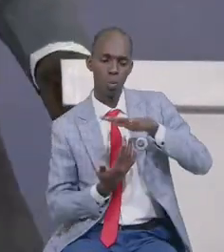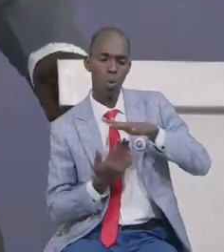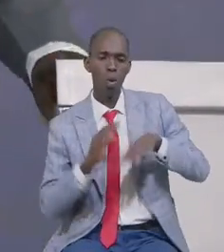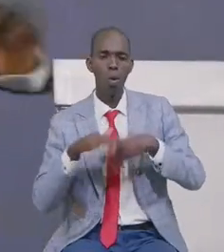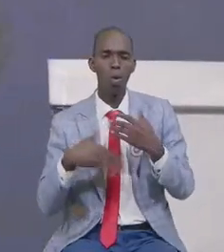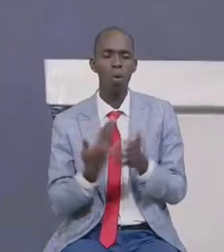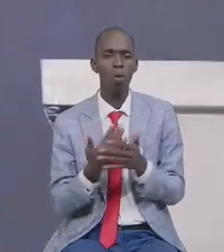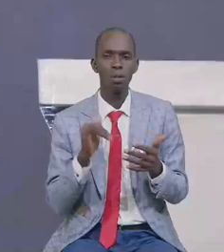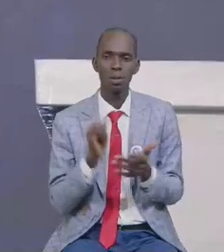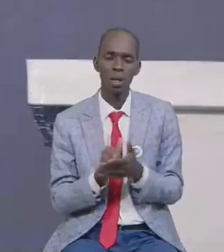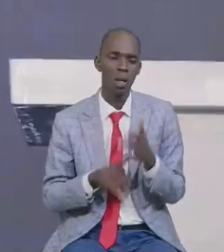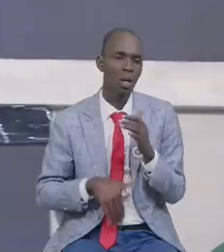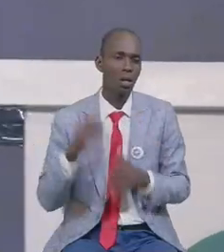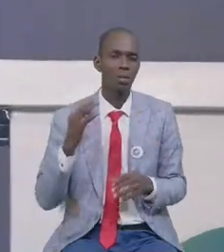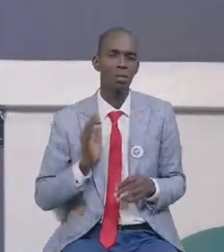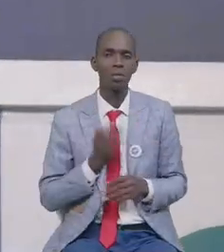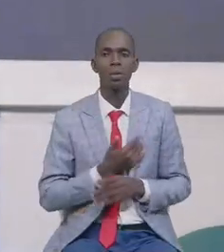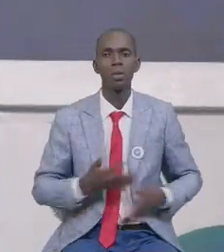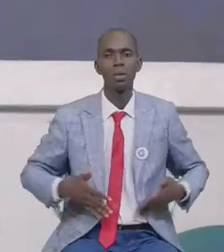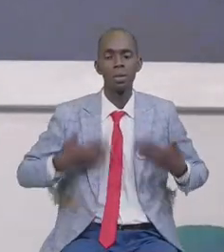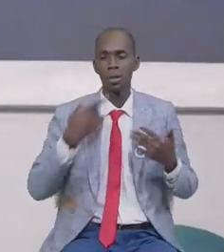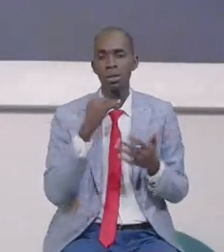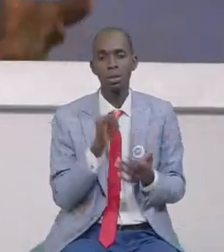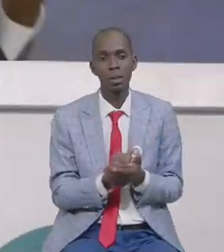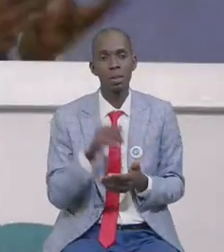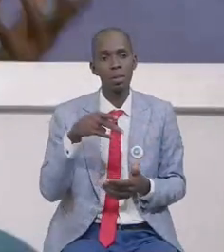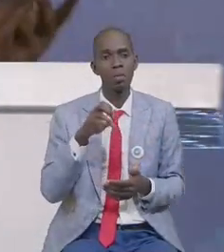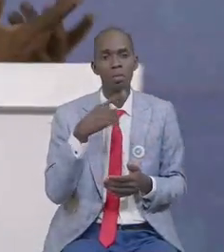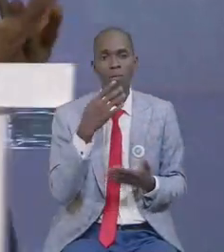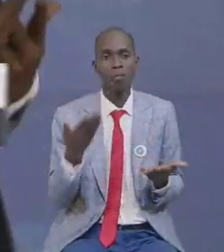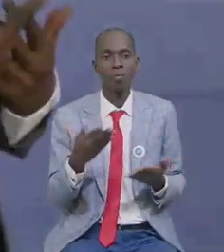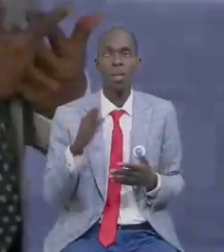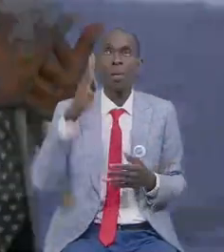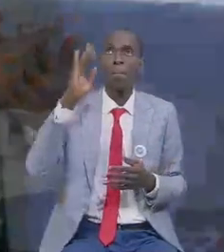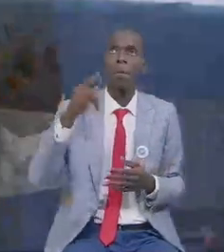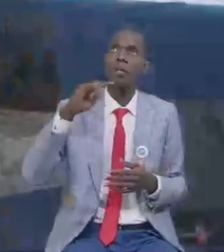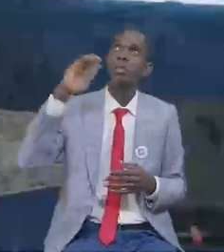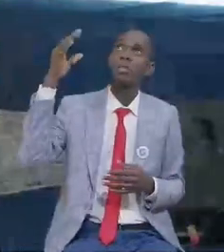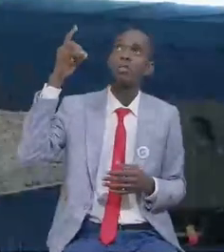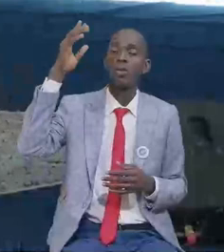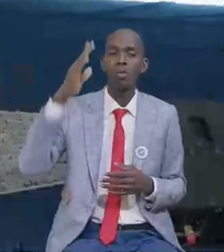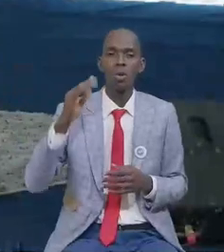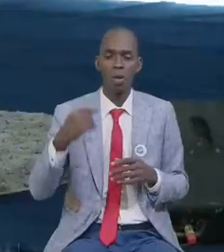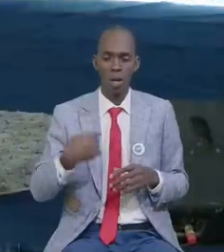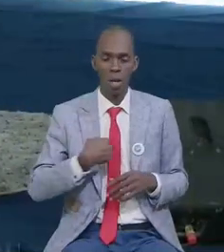vies. Aidez que la grâce de Dieu, je suis ce que je